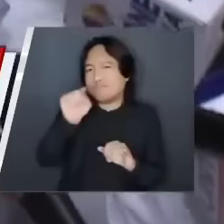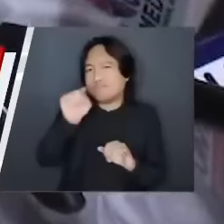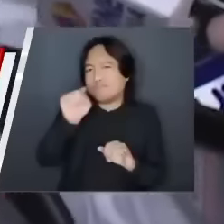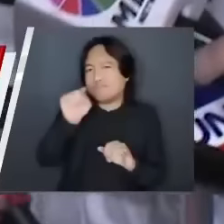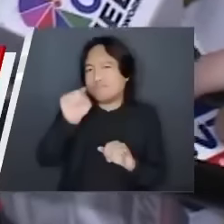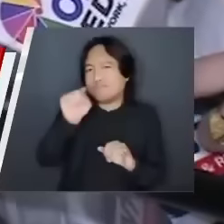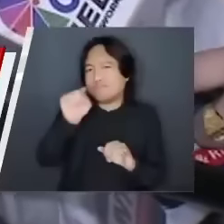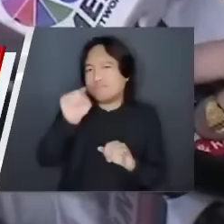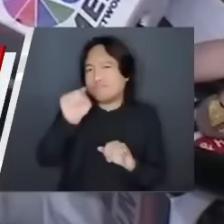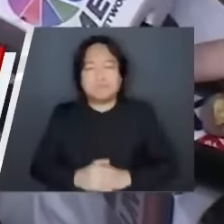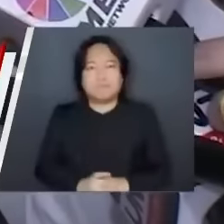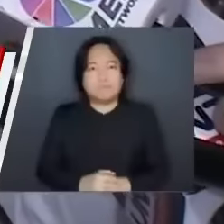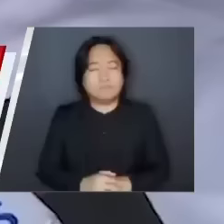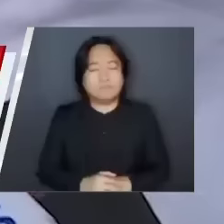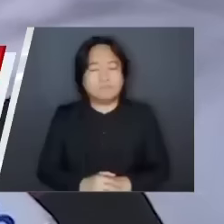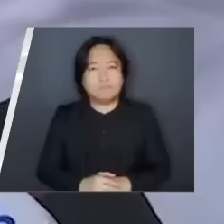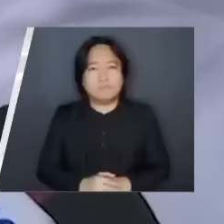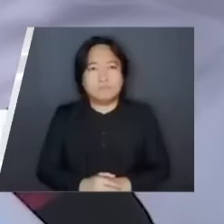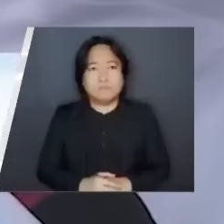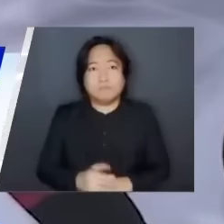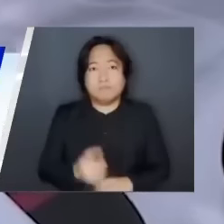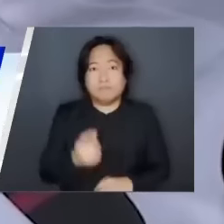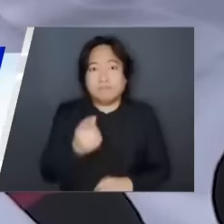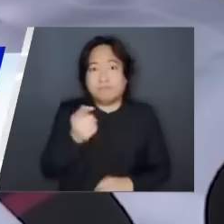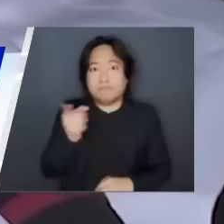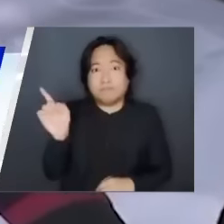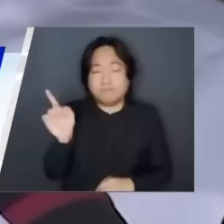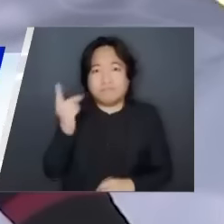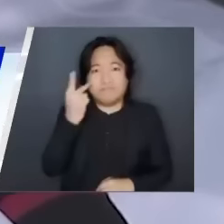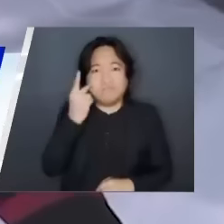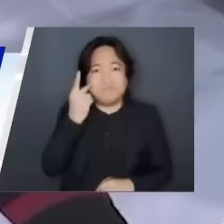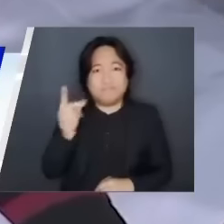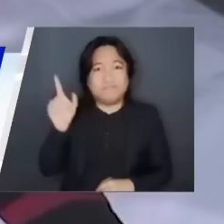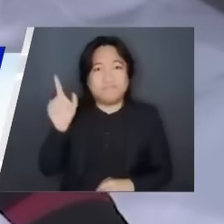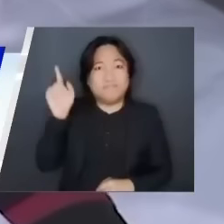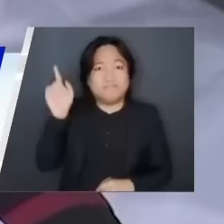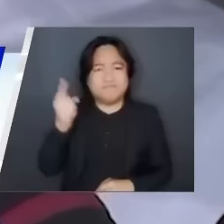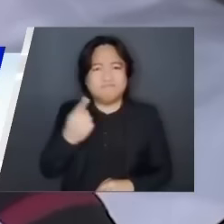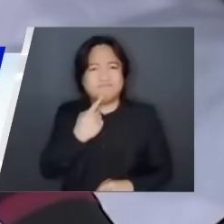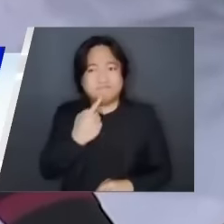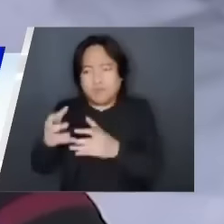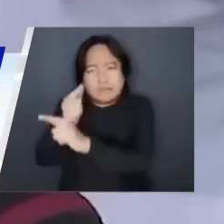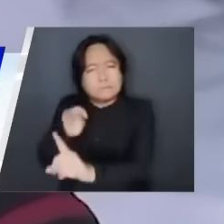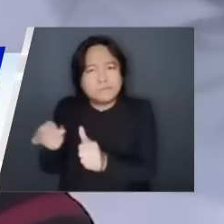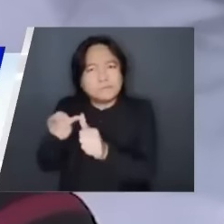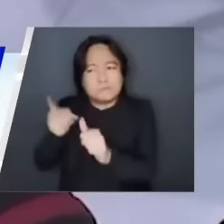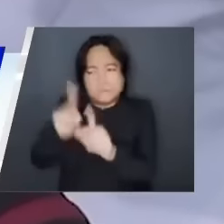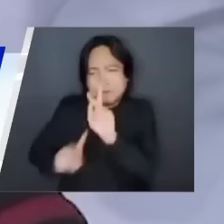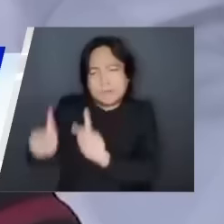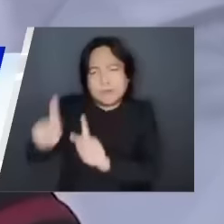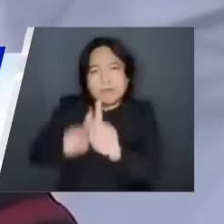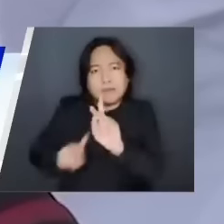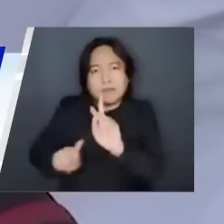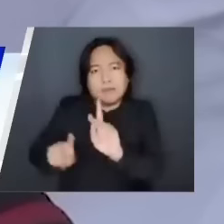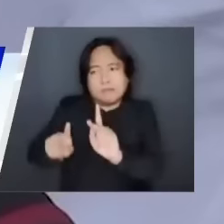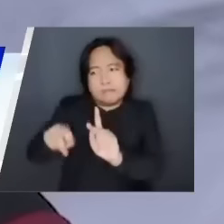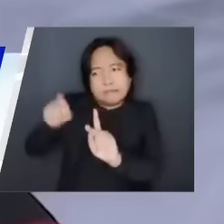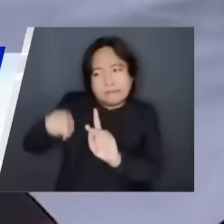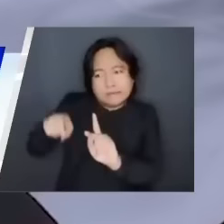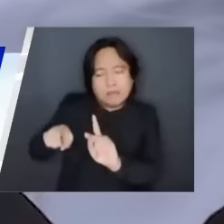leaders ay sa taong bayan. Ito ay responsibilidad ng ating pong institusyon. They have to give